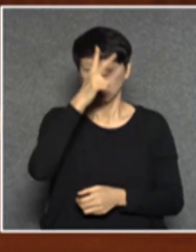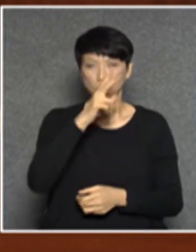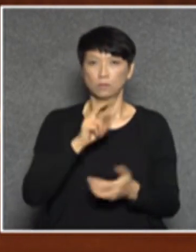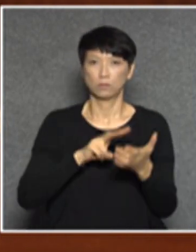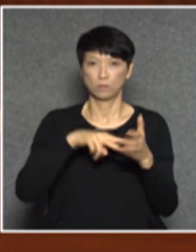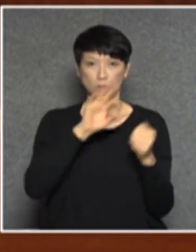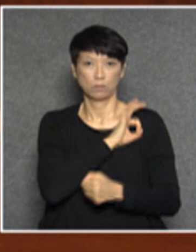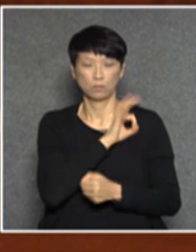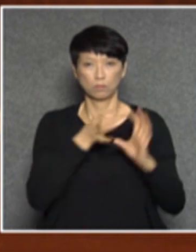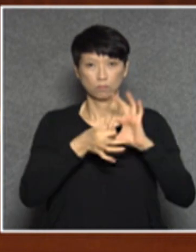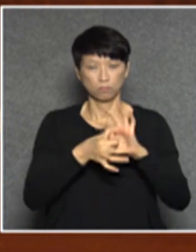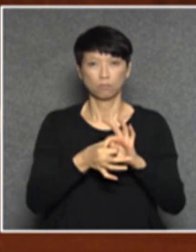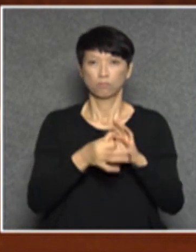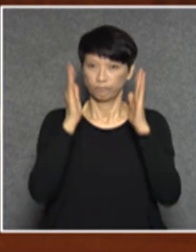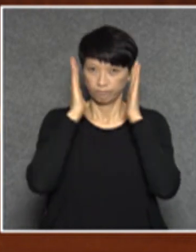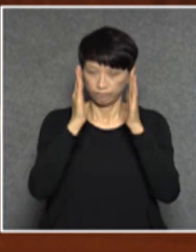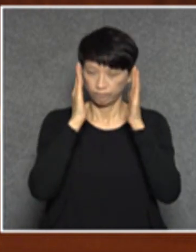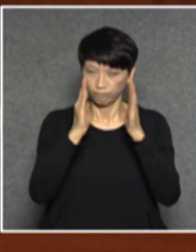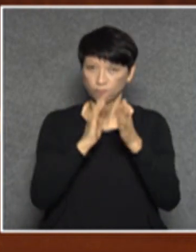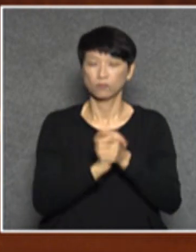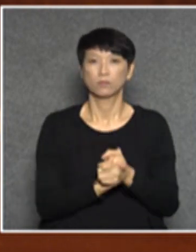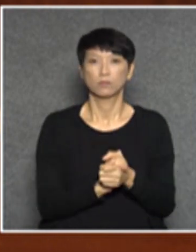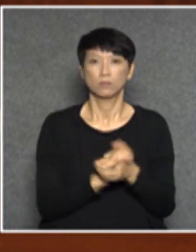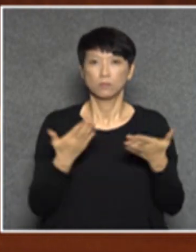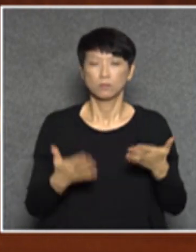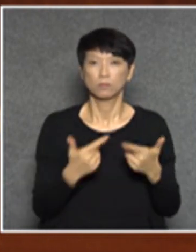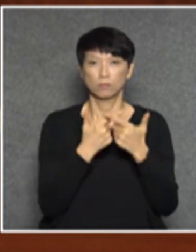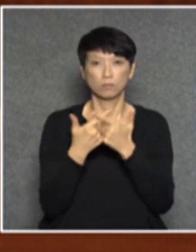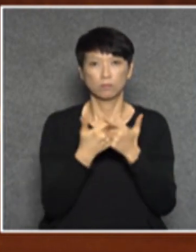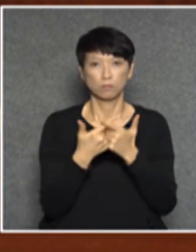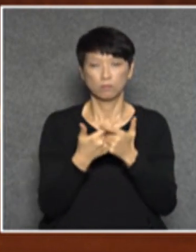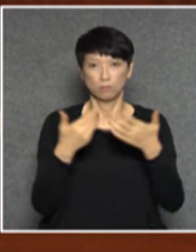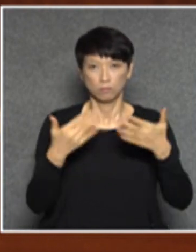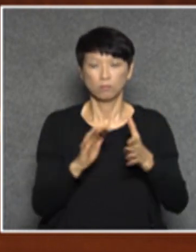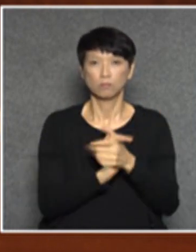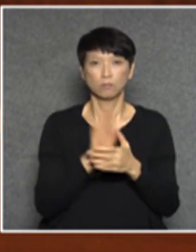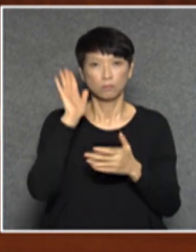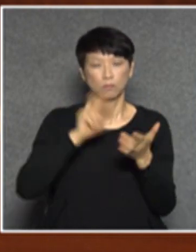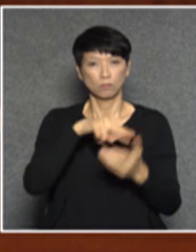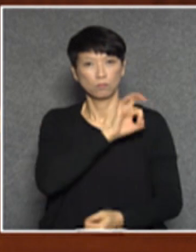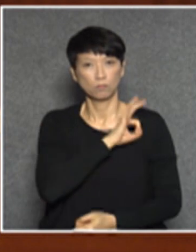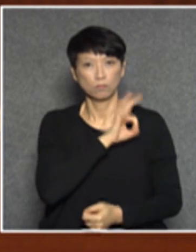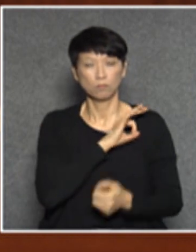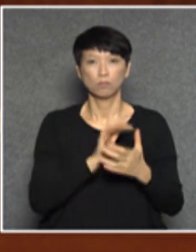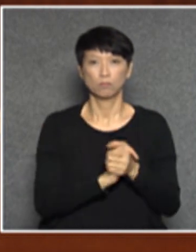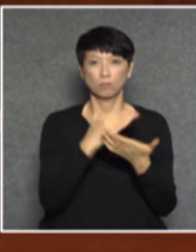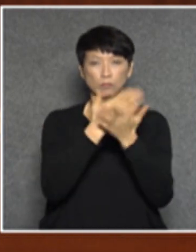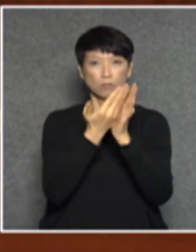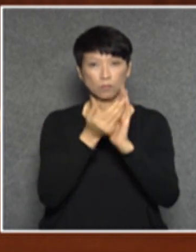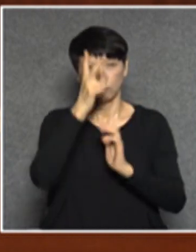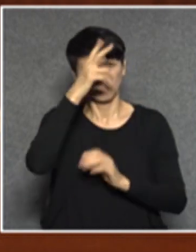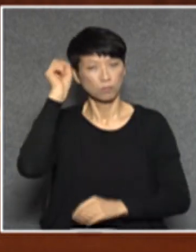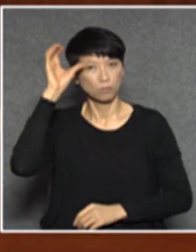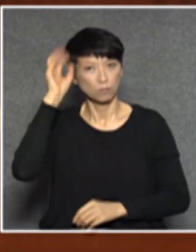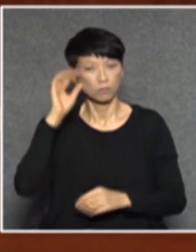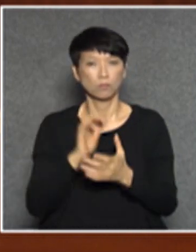的關係。政改爭議告一段落，特區政府希望同立法會和社會上持不同政見的朋友有一